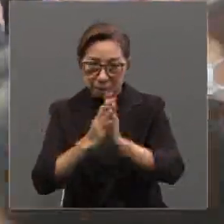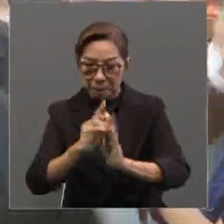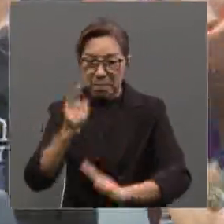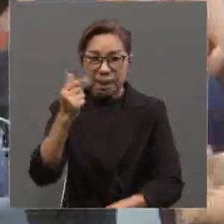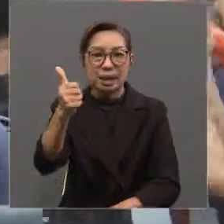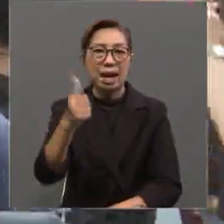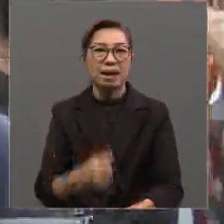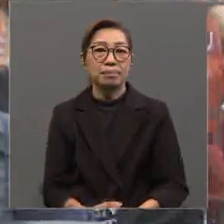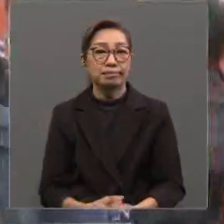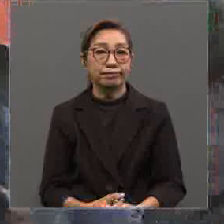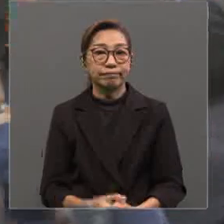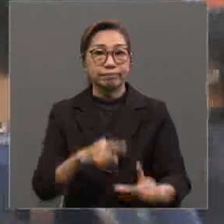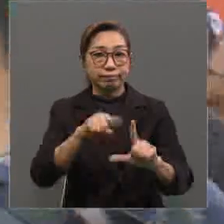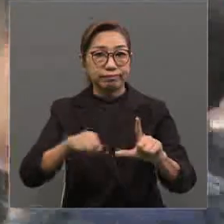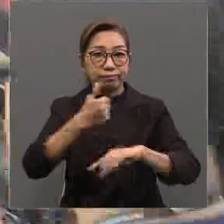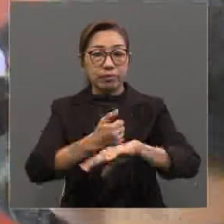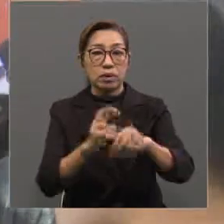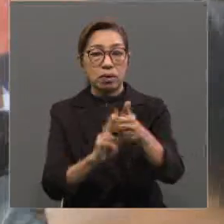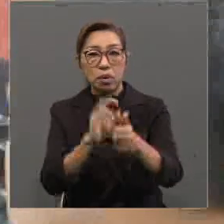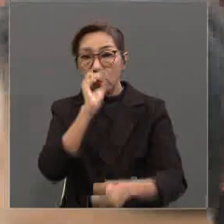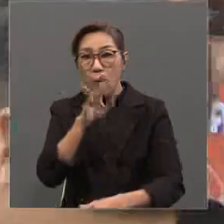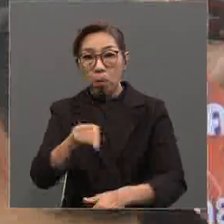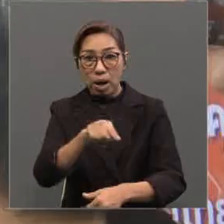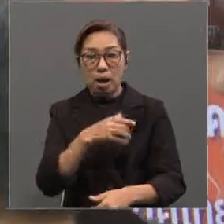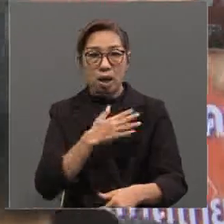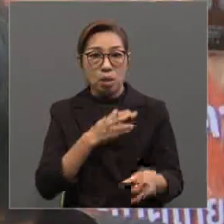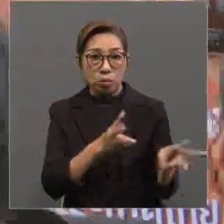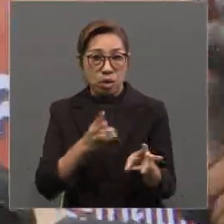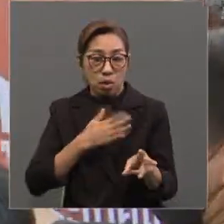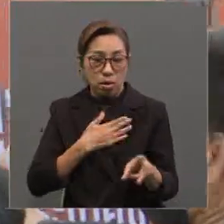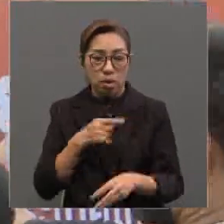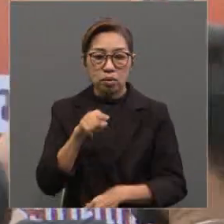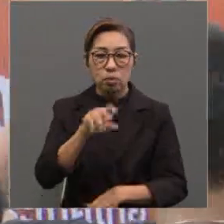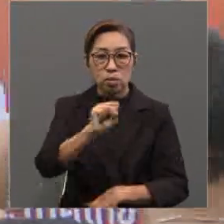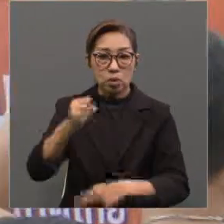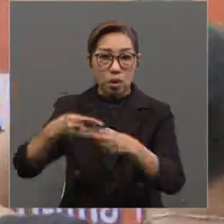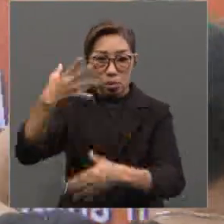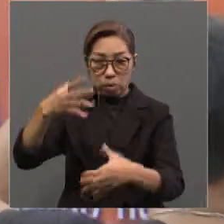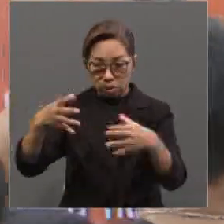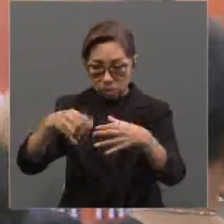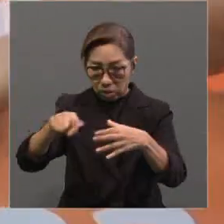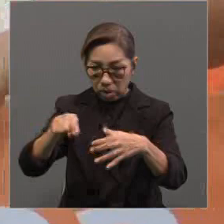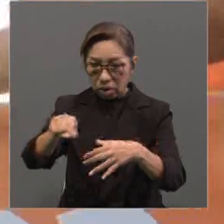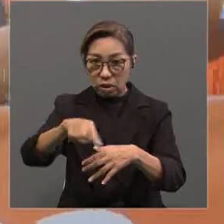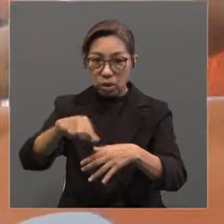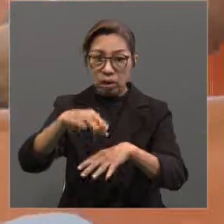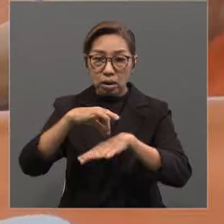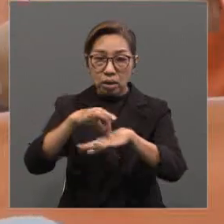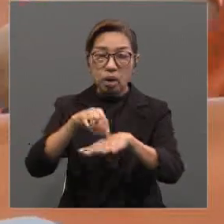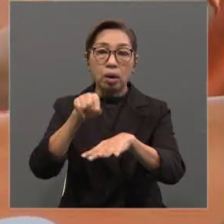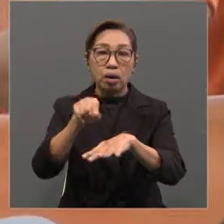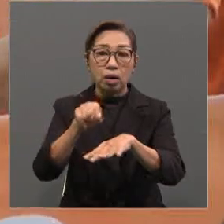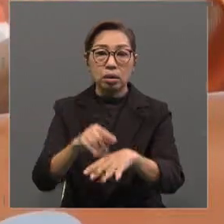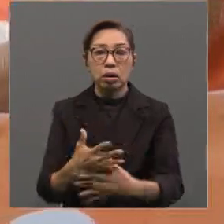ารณ์ชาวพัฒนวงศ์นะคะก็ยังบอกถึงแนวทางของพรรคกรณีที่หากมีส.ส.แบบบัญชีรายชื่อคนใดเนี่ยได้รับตำแหน่งในฝ่ายบริหาร